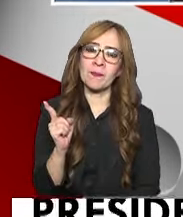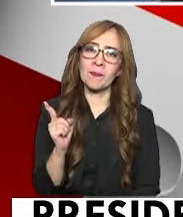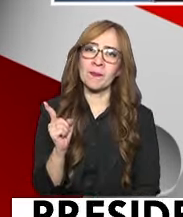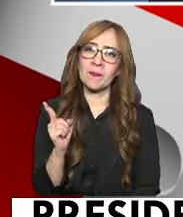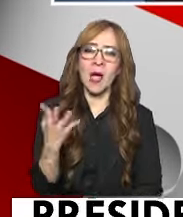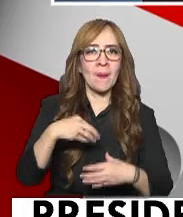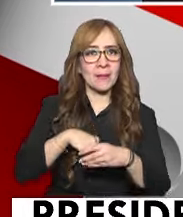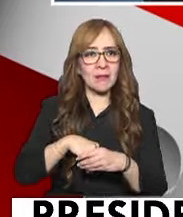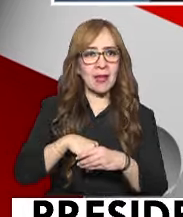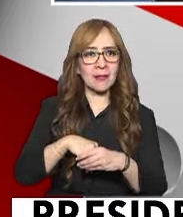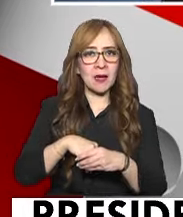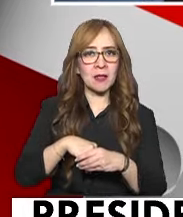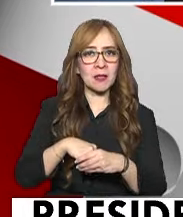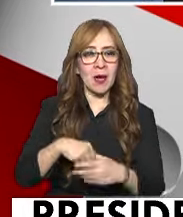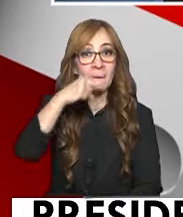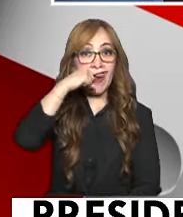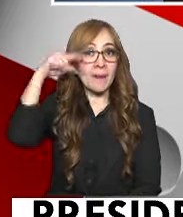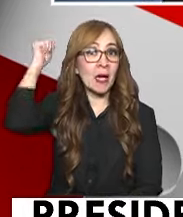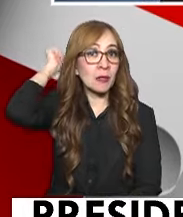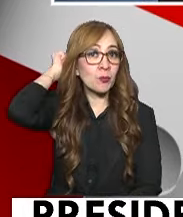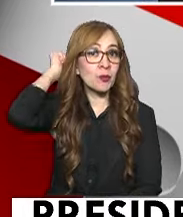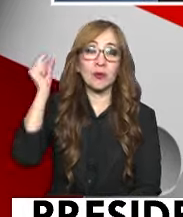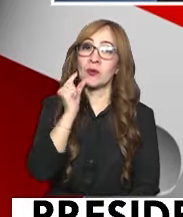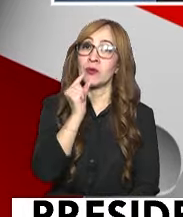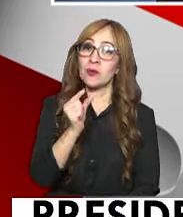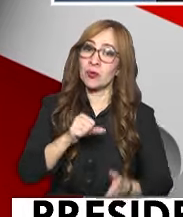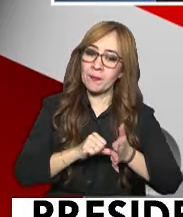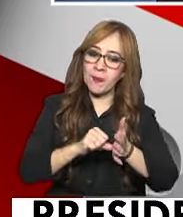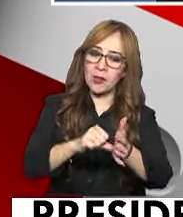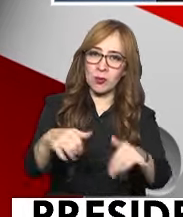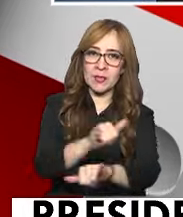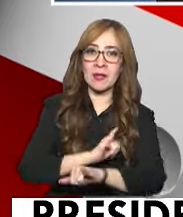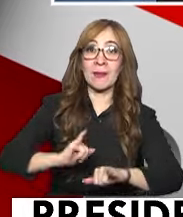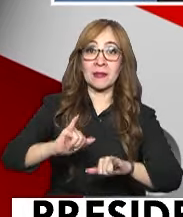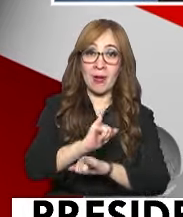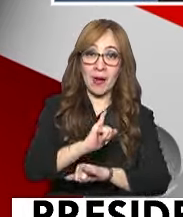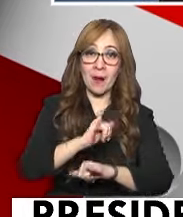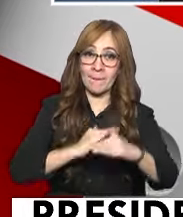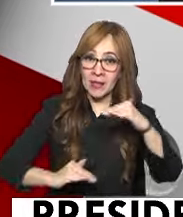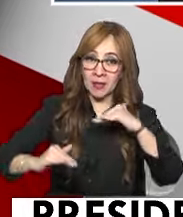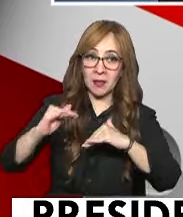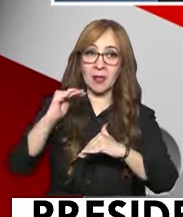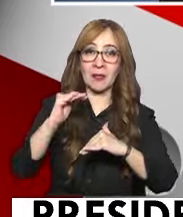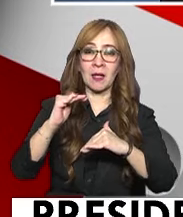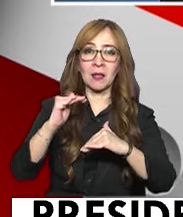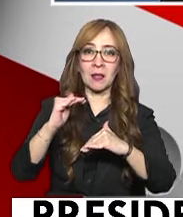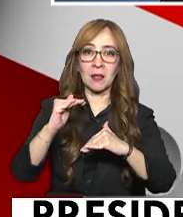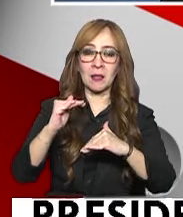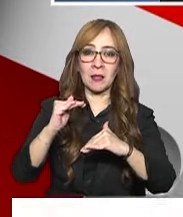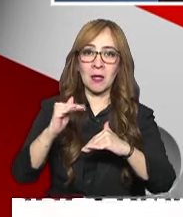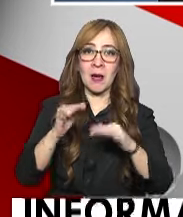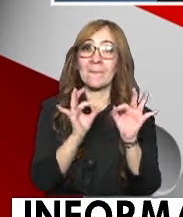melibatkan keterlibatan orang tua untuk membantu bersama-sama dalam meningkatkan ee mutu